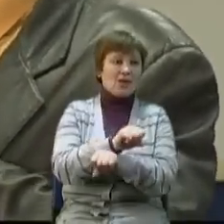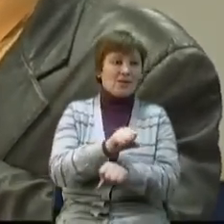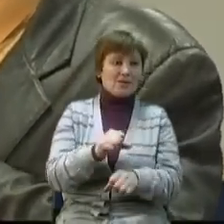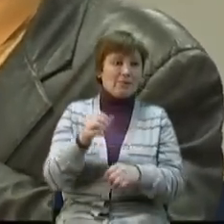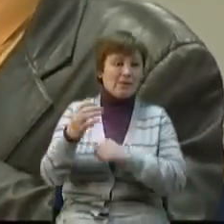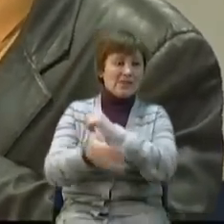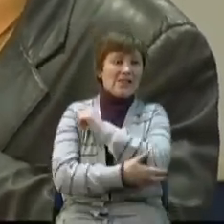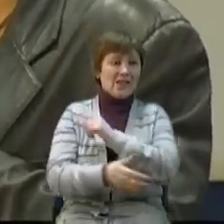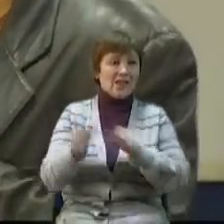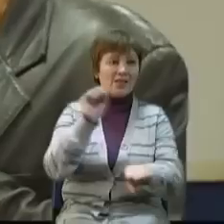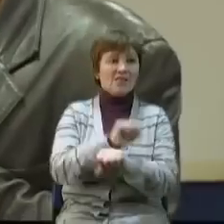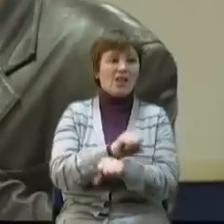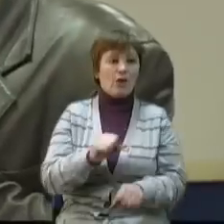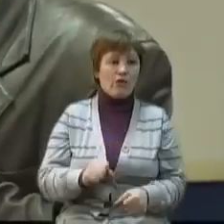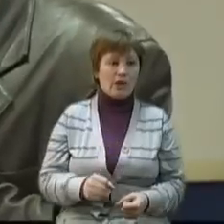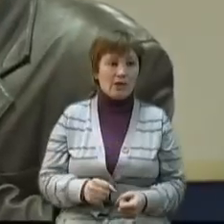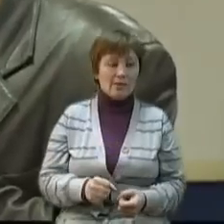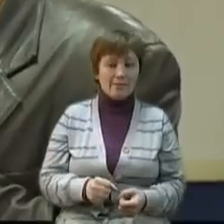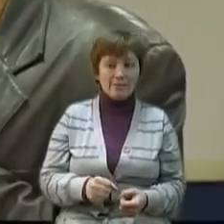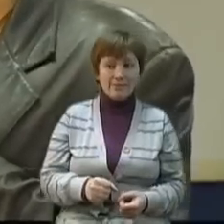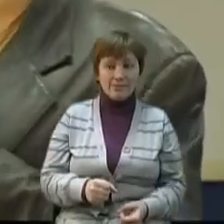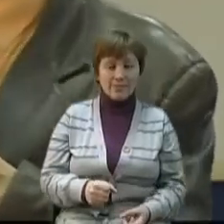Получил, несу,